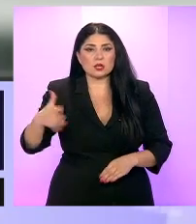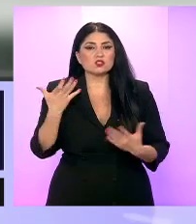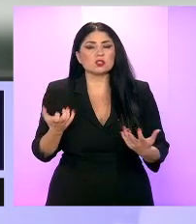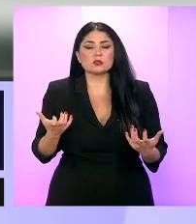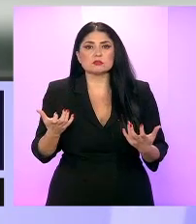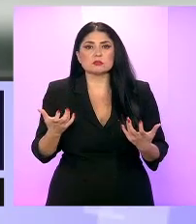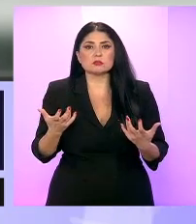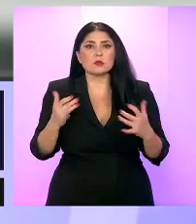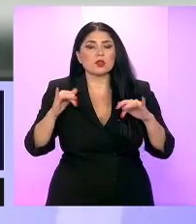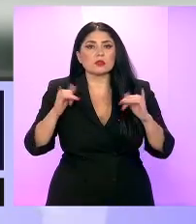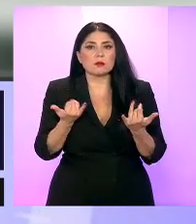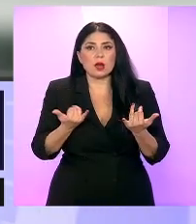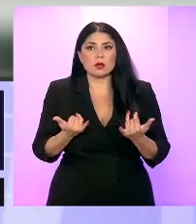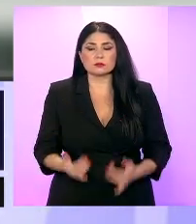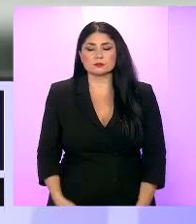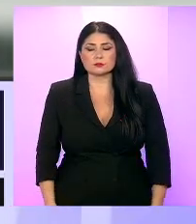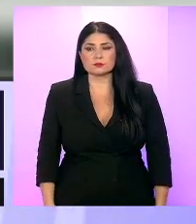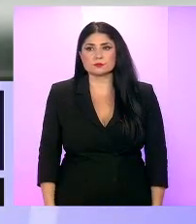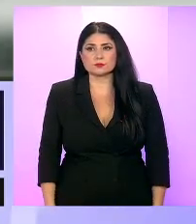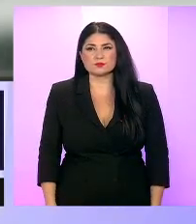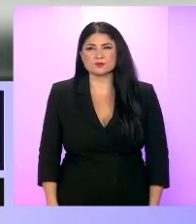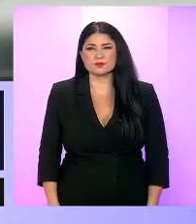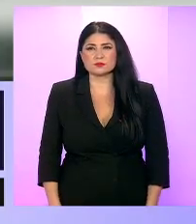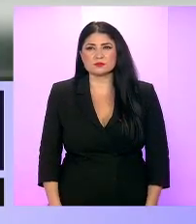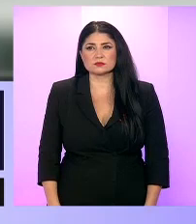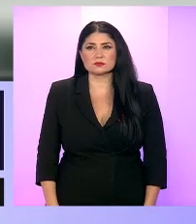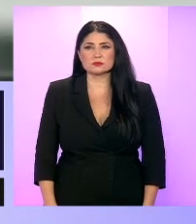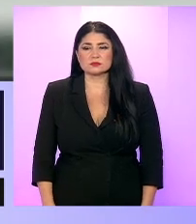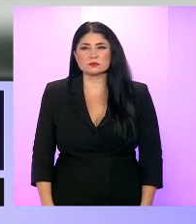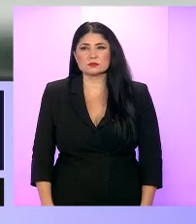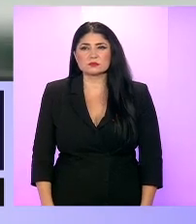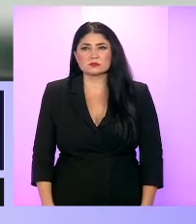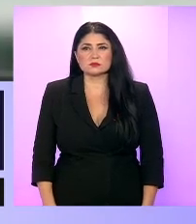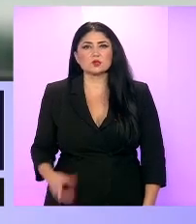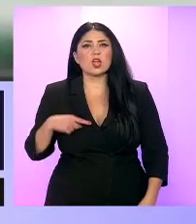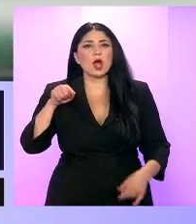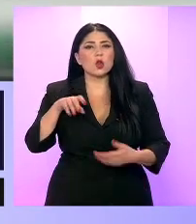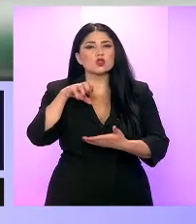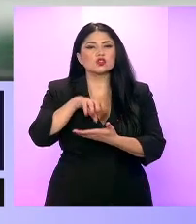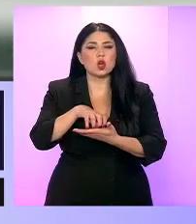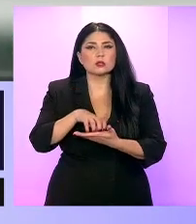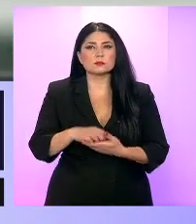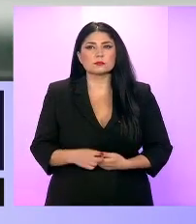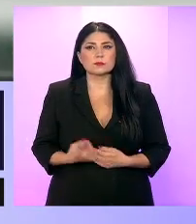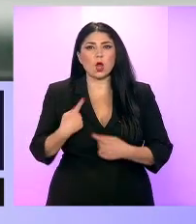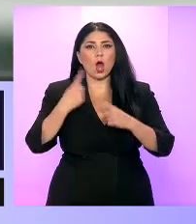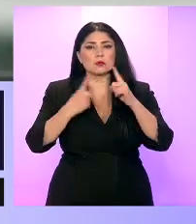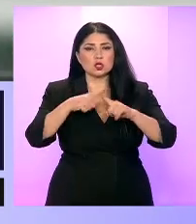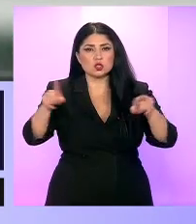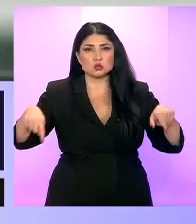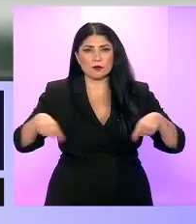pentru ce înseamnă tot floră, faună în zonă? Pe o suprafață